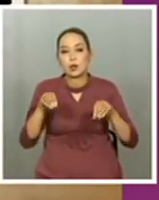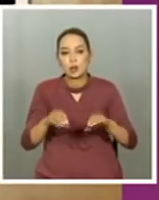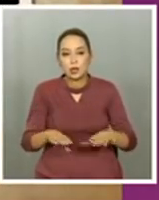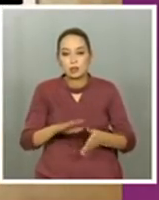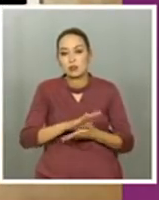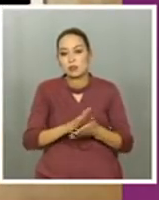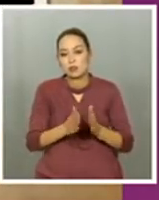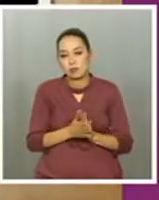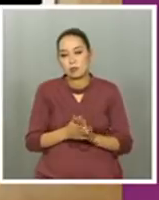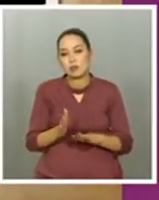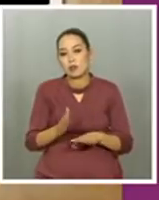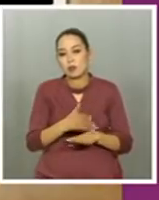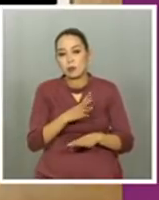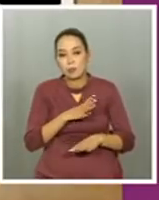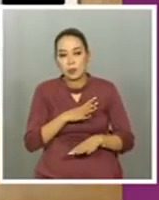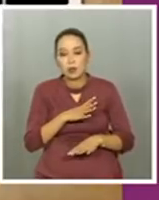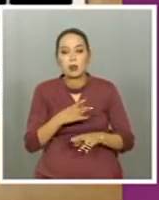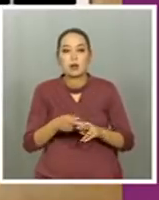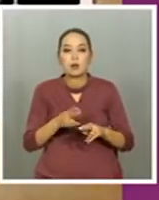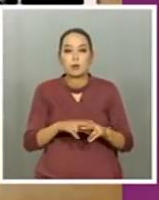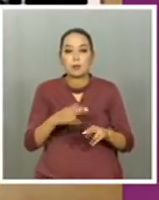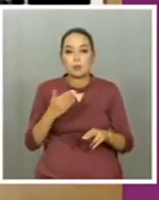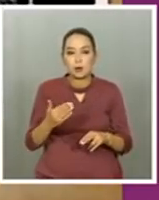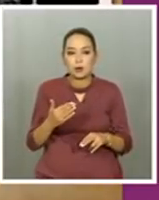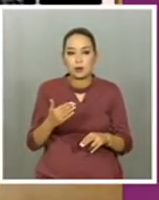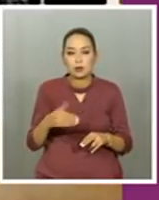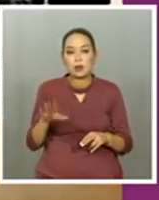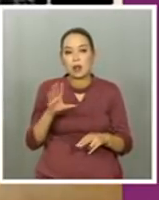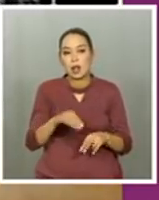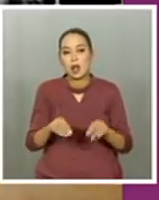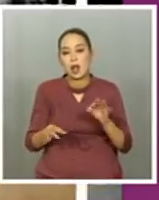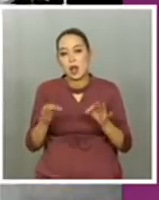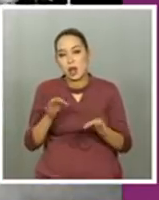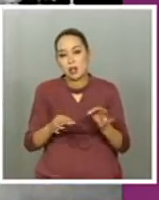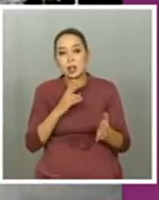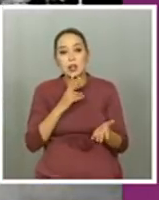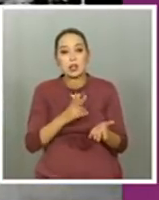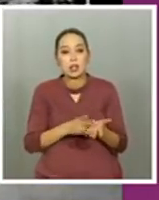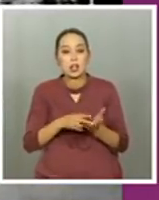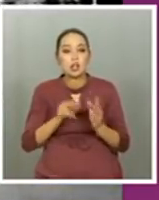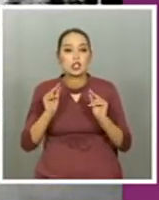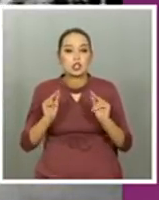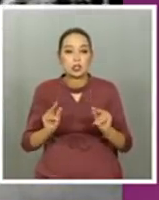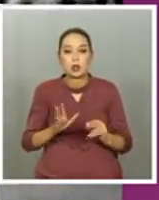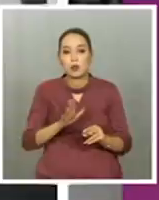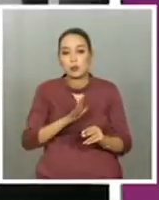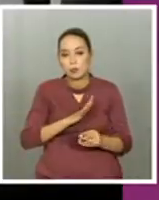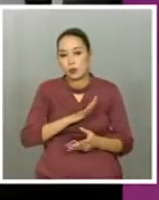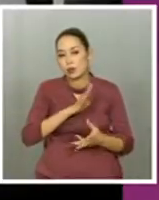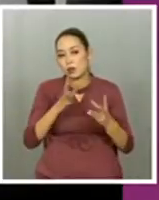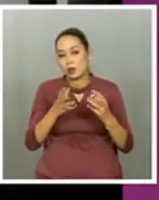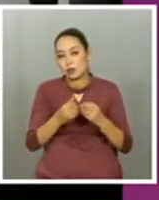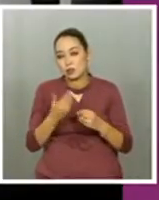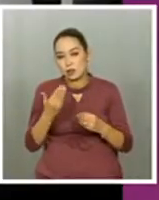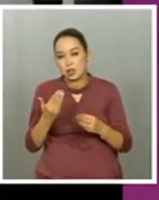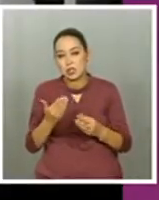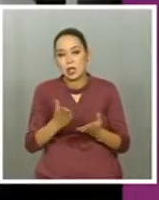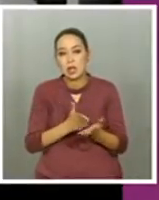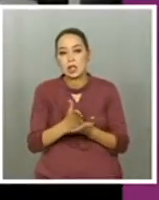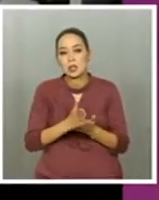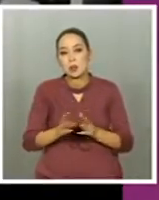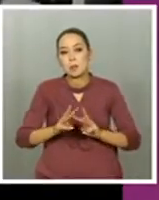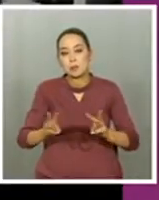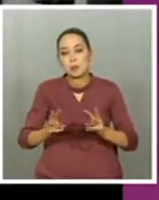бастады. Бұл Бершаль жүйесінің әділетсіздігін дәлелдегендей болды. Содан кейін неміс дипломатиясы алға